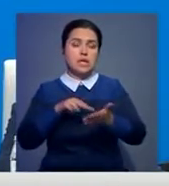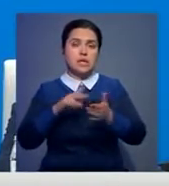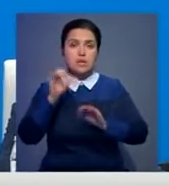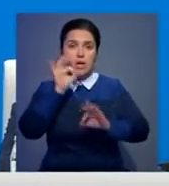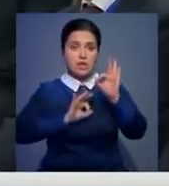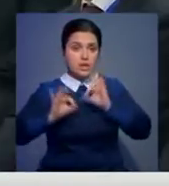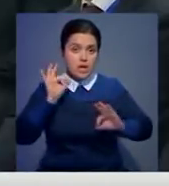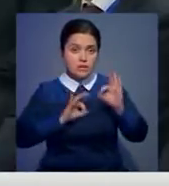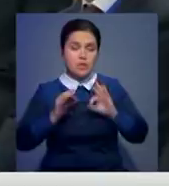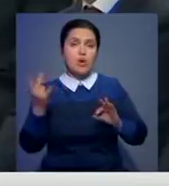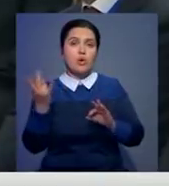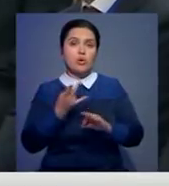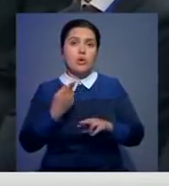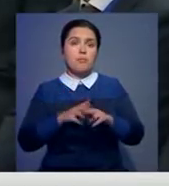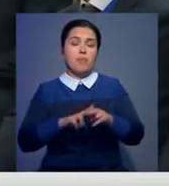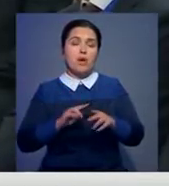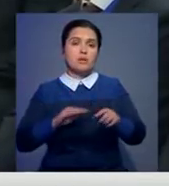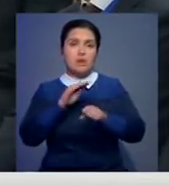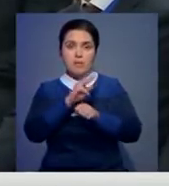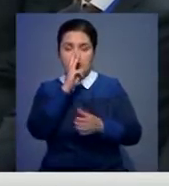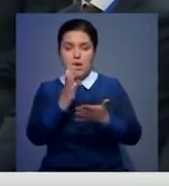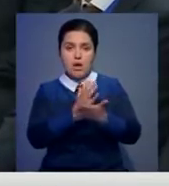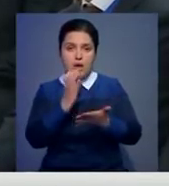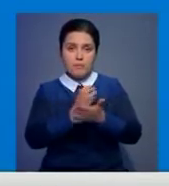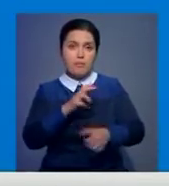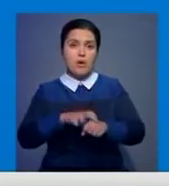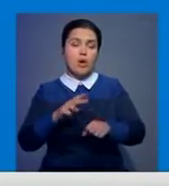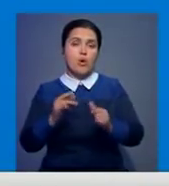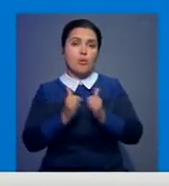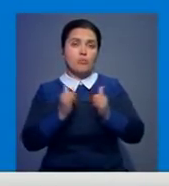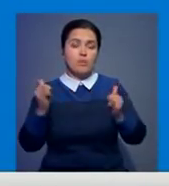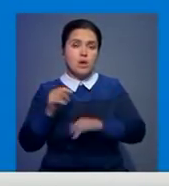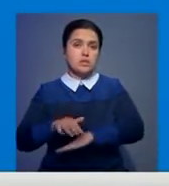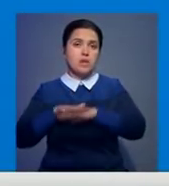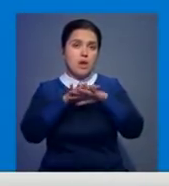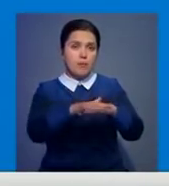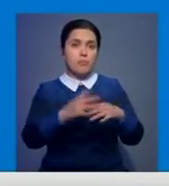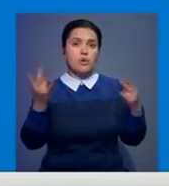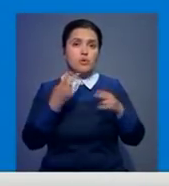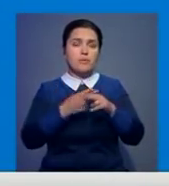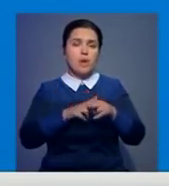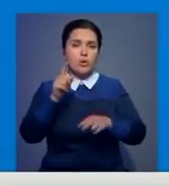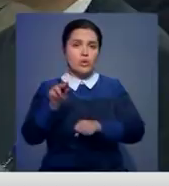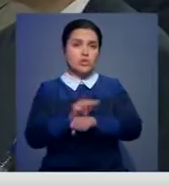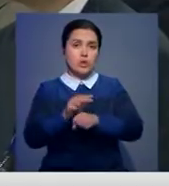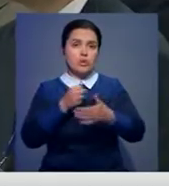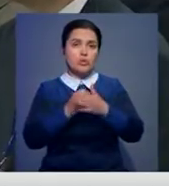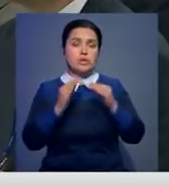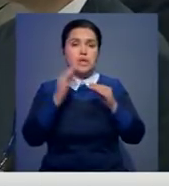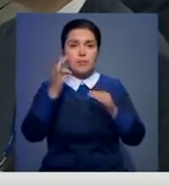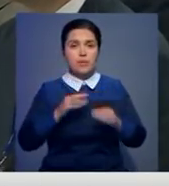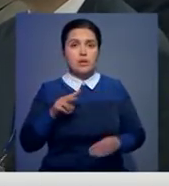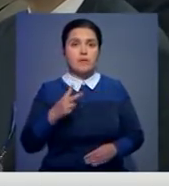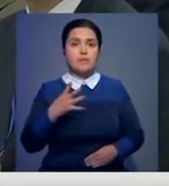повышение статуса медработников. Президент также поручил увеличить финансирование профилактики заболеваний до 10% к